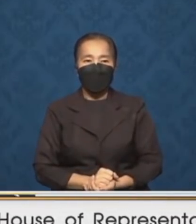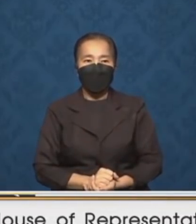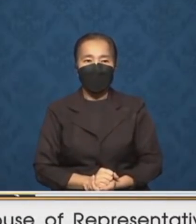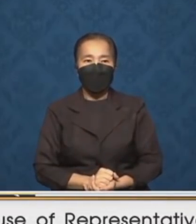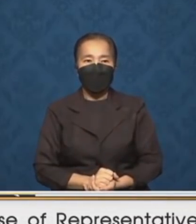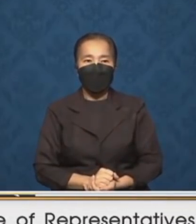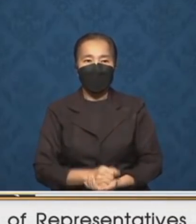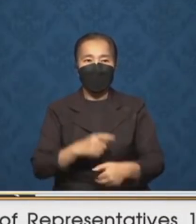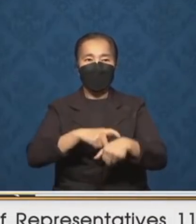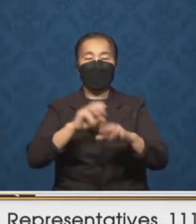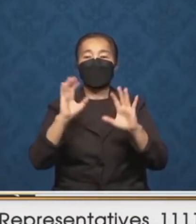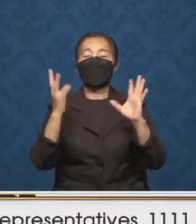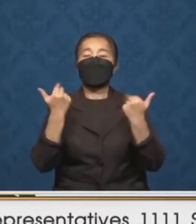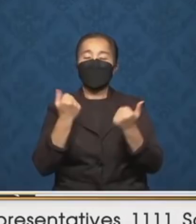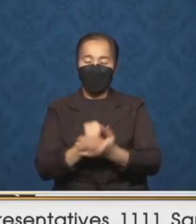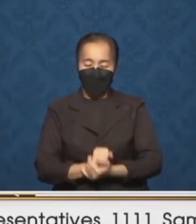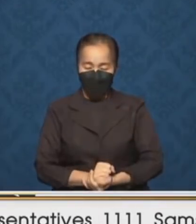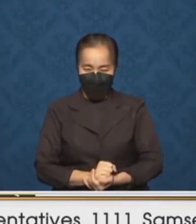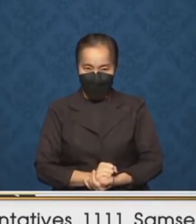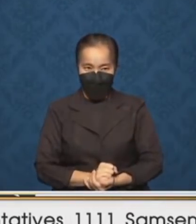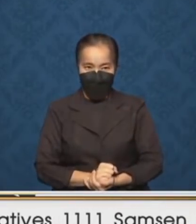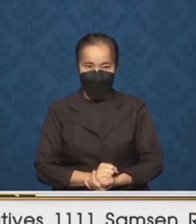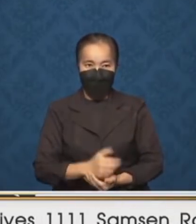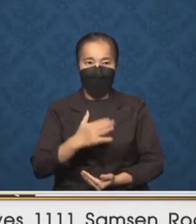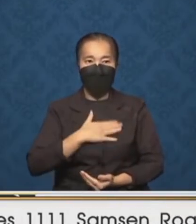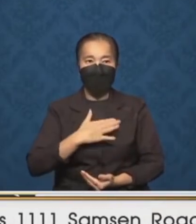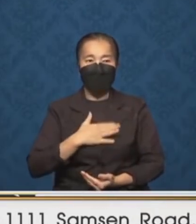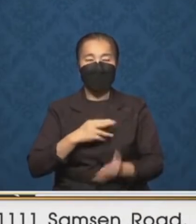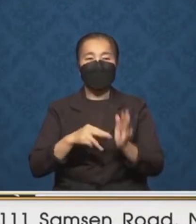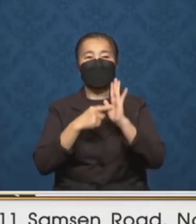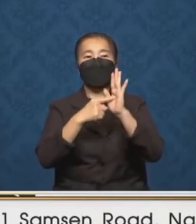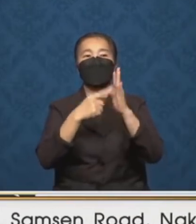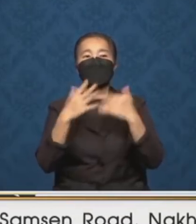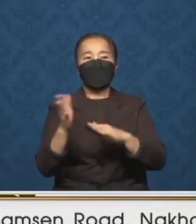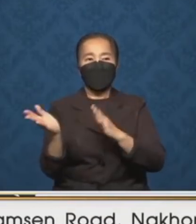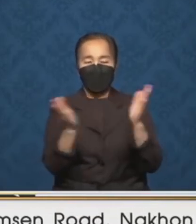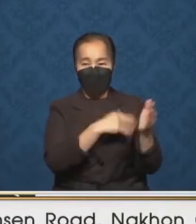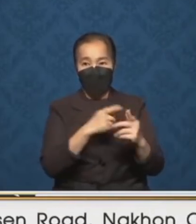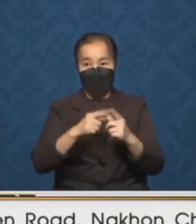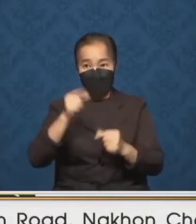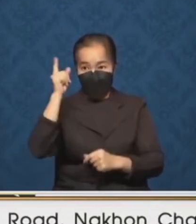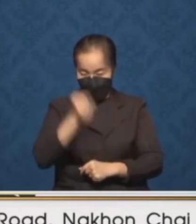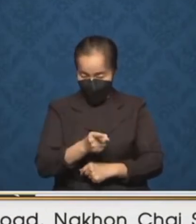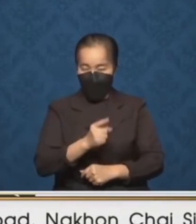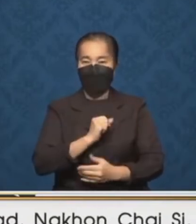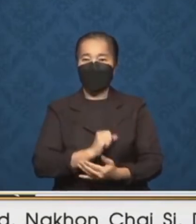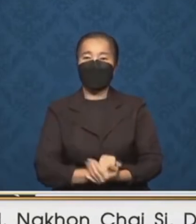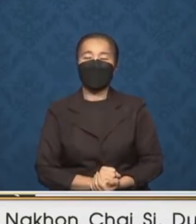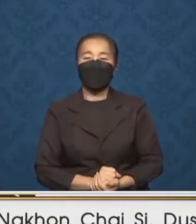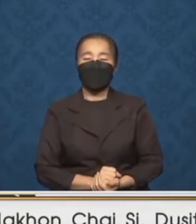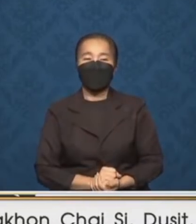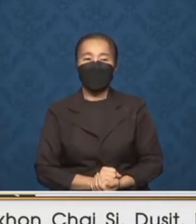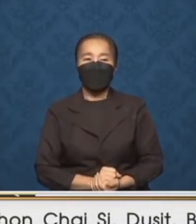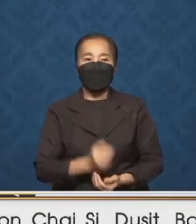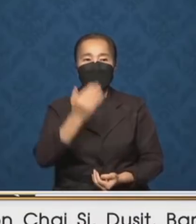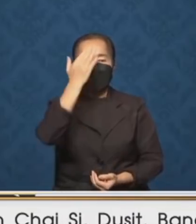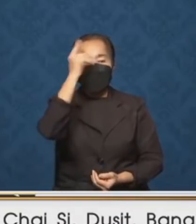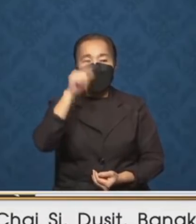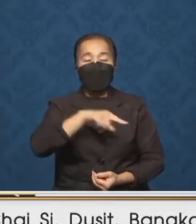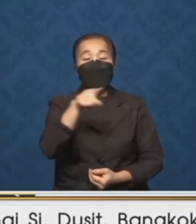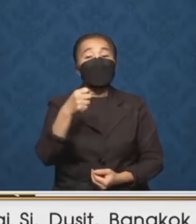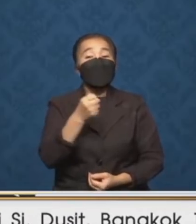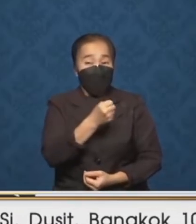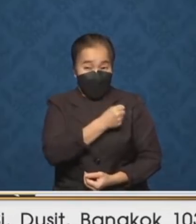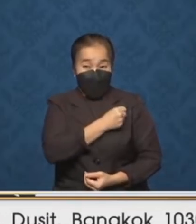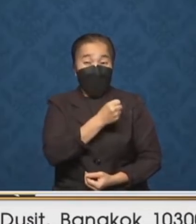หมดเวลาโหมโรงแล้วครับท่านประธานเมื่อกี้แค่โหมโรงเท่านั้นต่อไปคือของจริงครับเพราะถึงแม้ว่าท่านจะทน